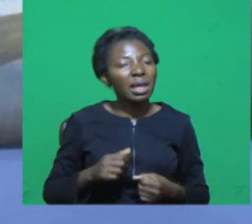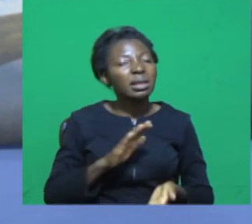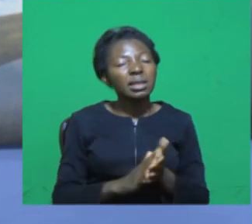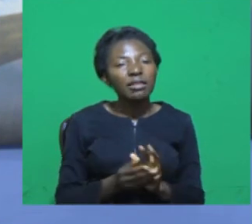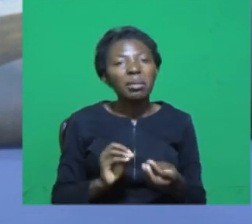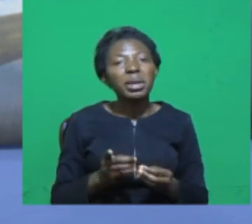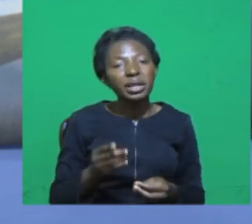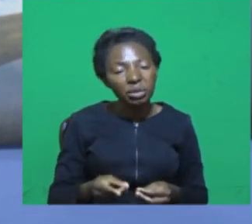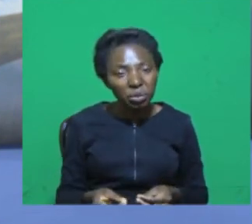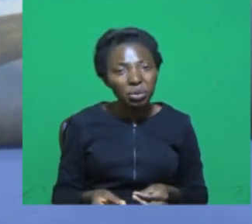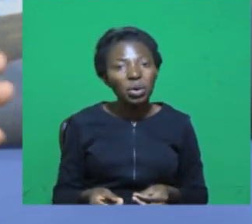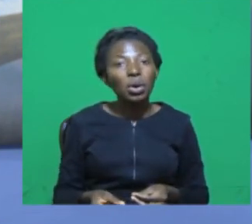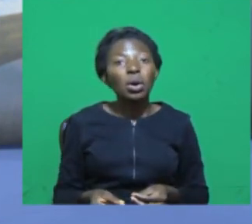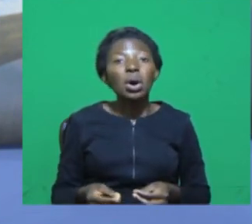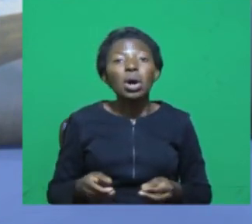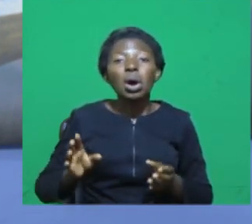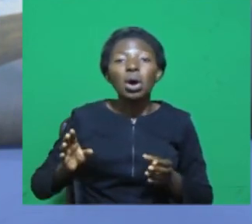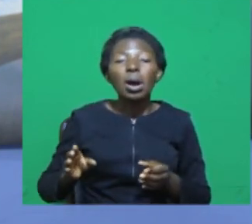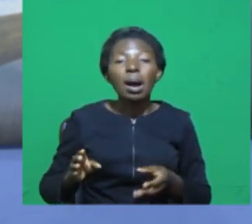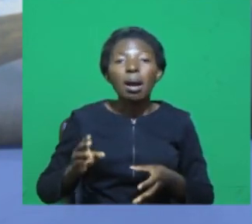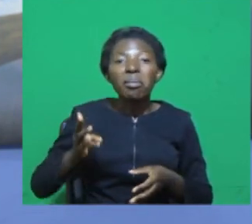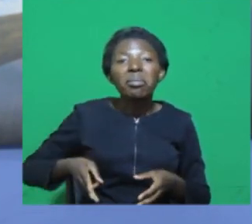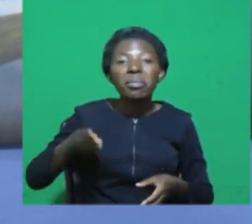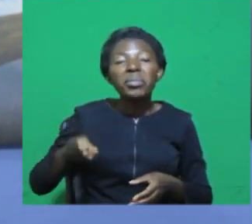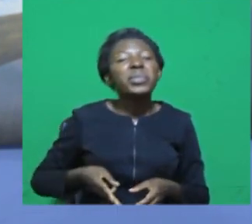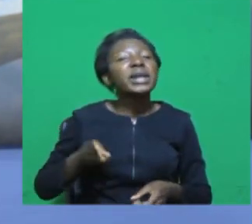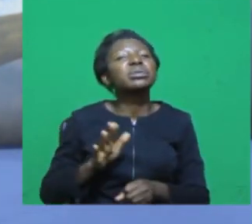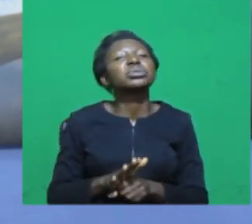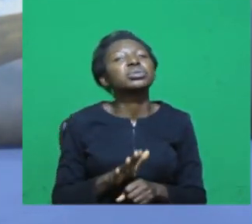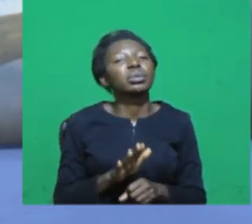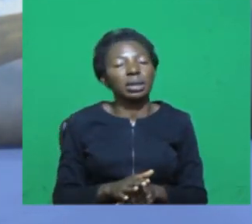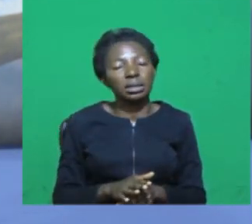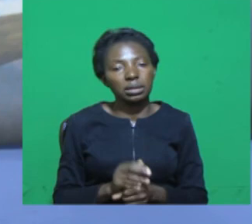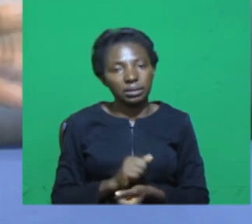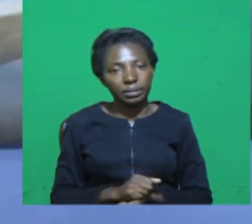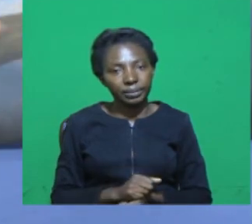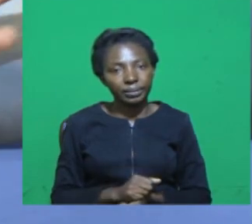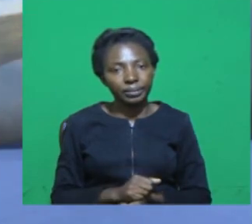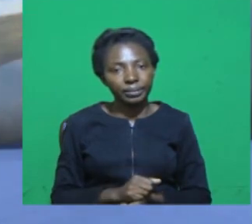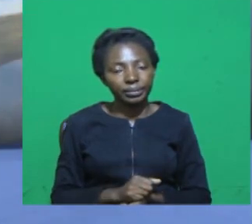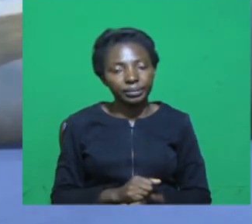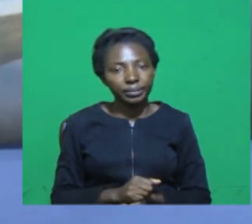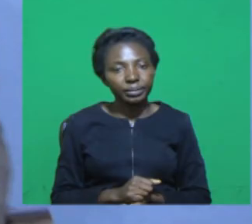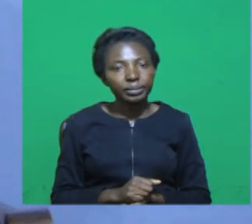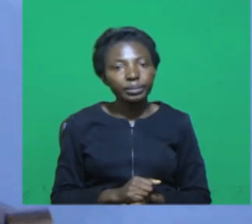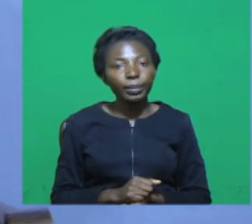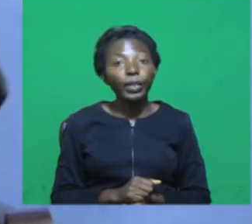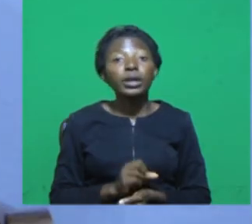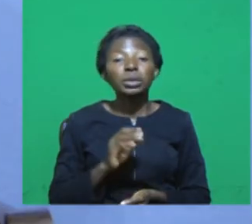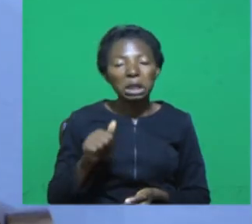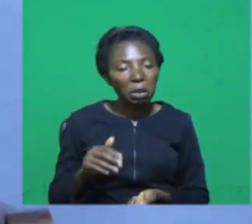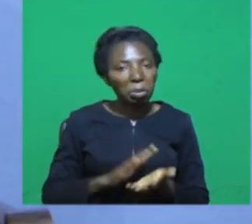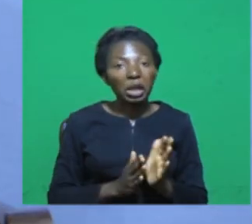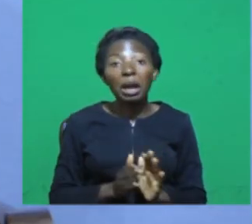isakukurudzire kuti utyokere mairi zvosima pride mauri. ameno mungaise nemamwe mashoko ekuti pasi zviri